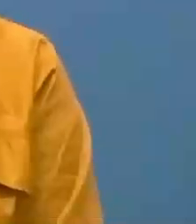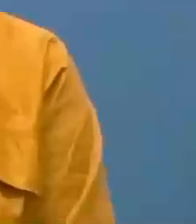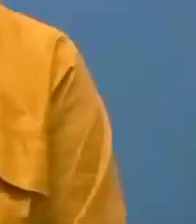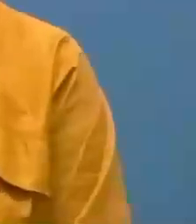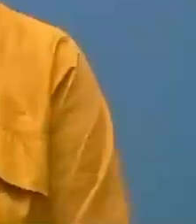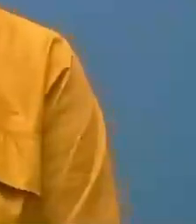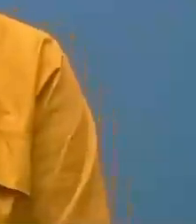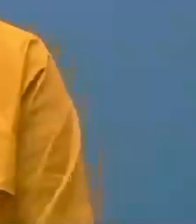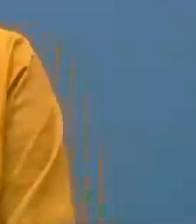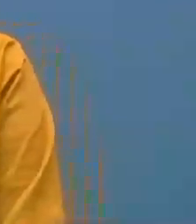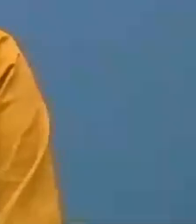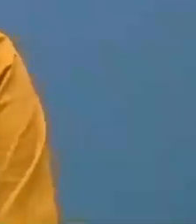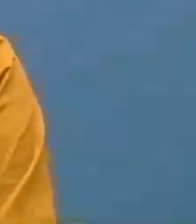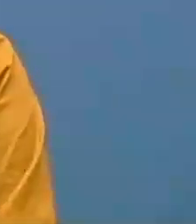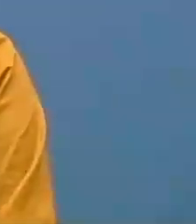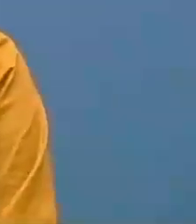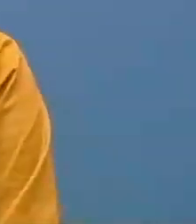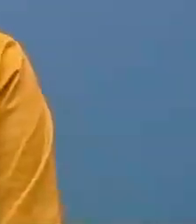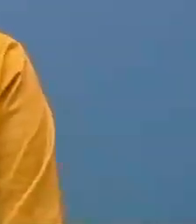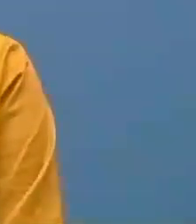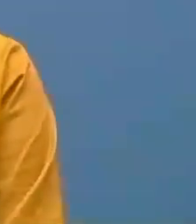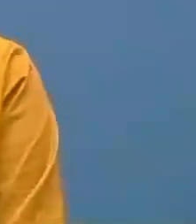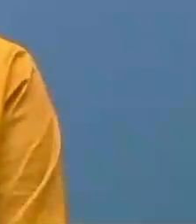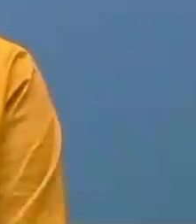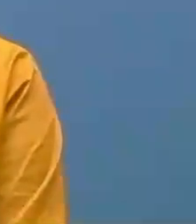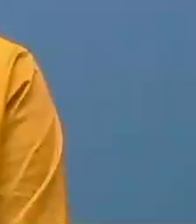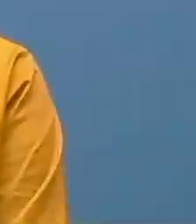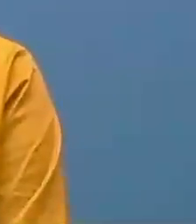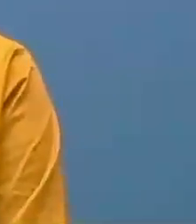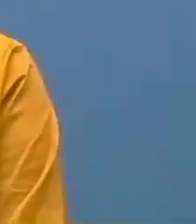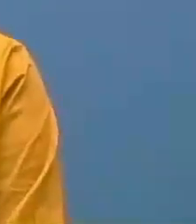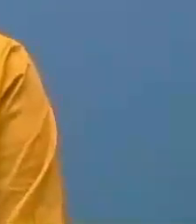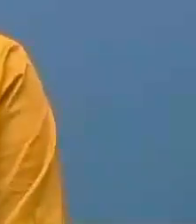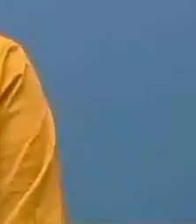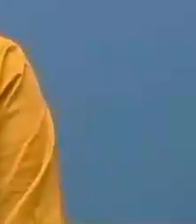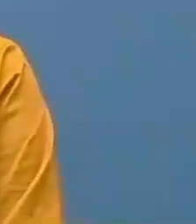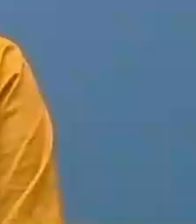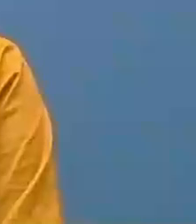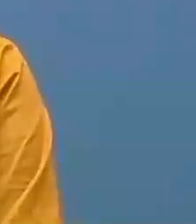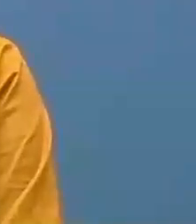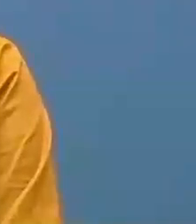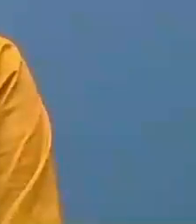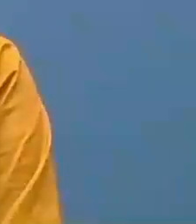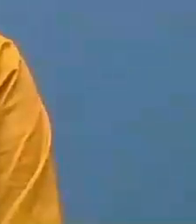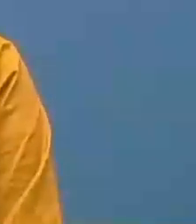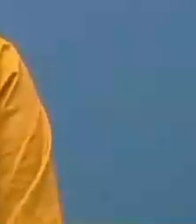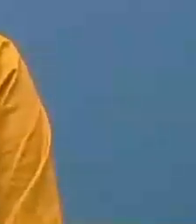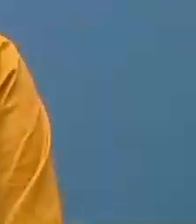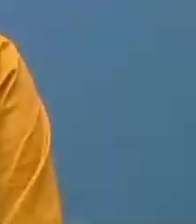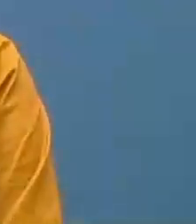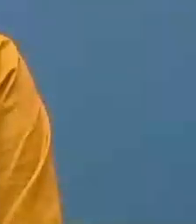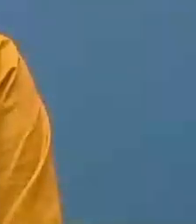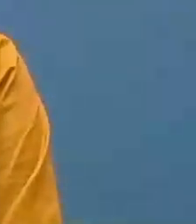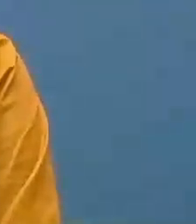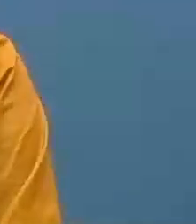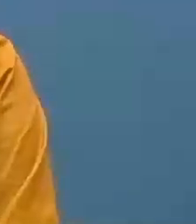说，如果你要是想和狗去散步的话，它不会问你说为什么呀。